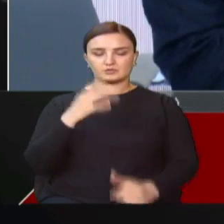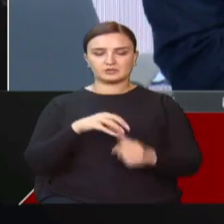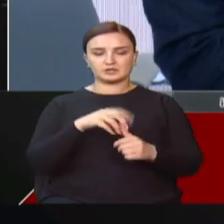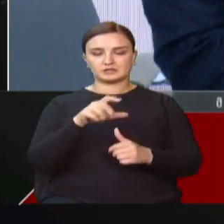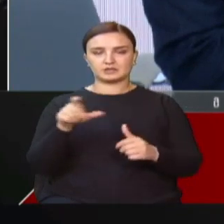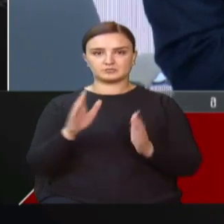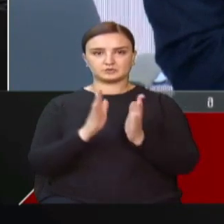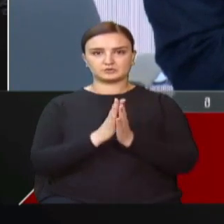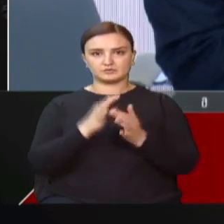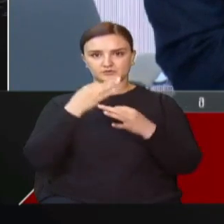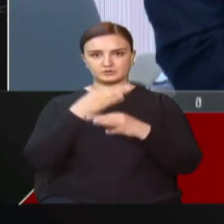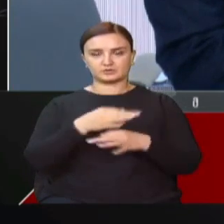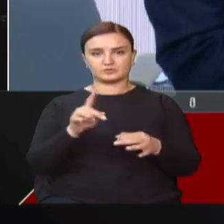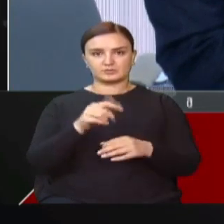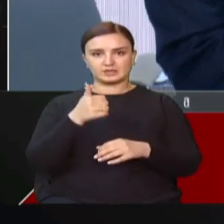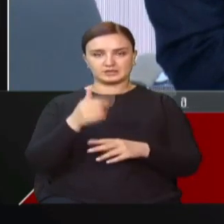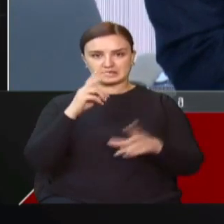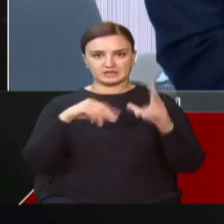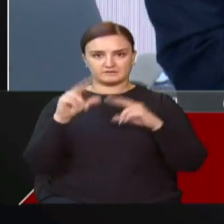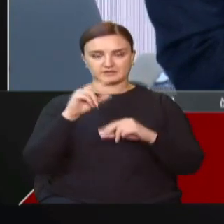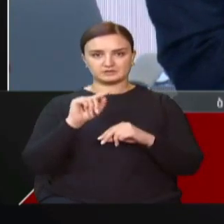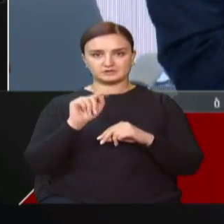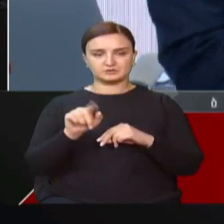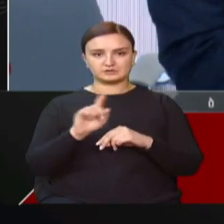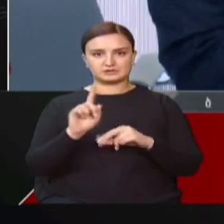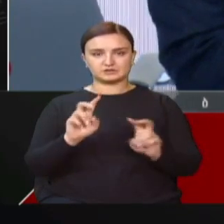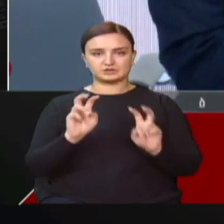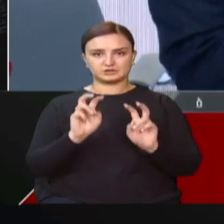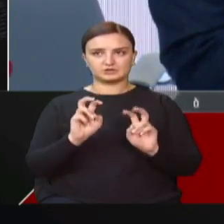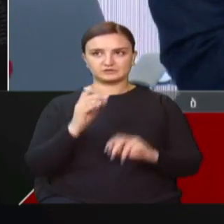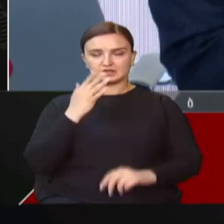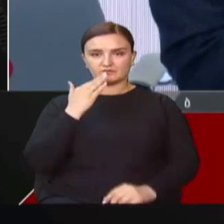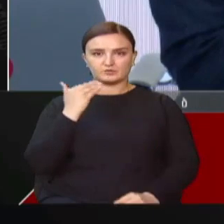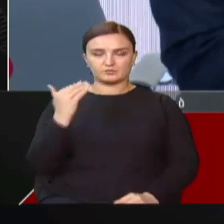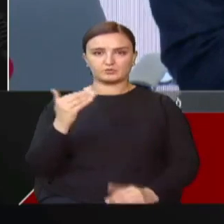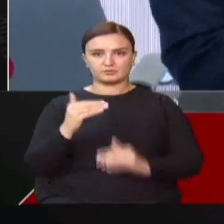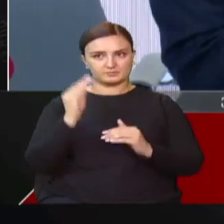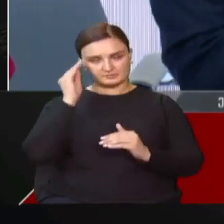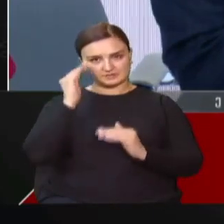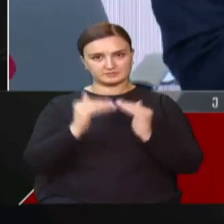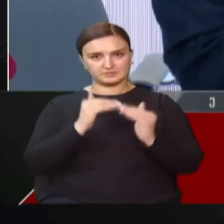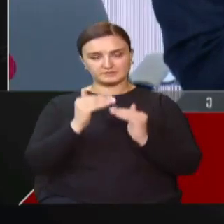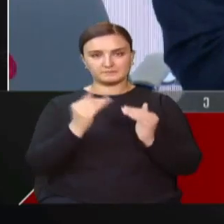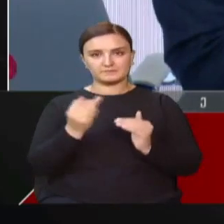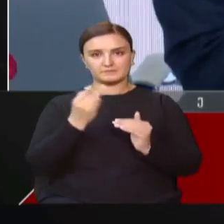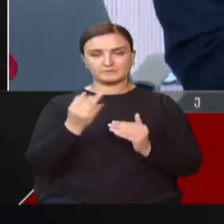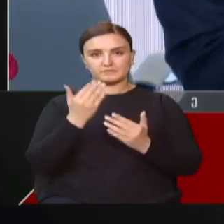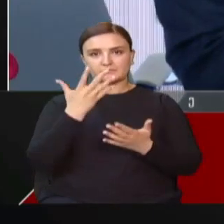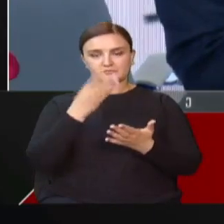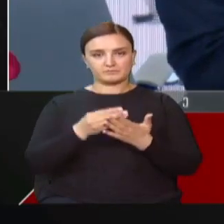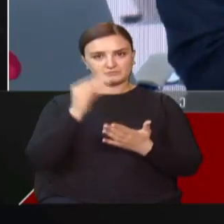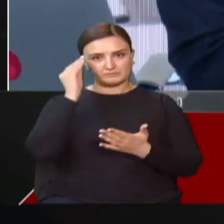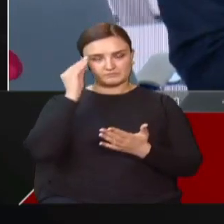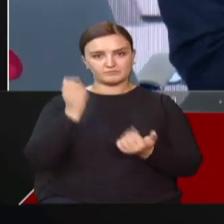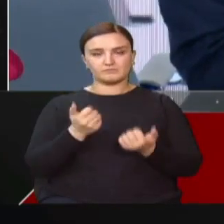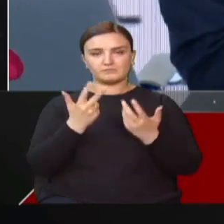თხოვნით მიმართა, რომ კარგად გაითვალისწინონ რას ნიშნავს ევროპული პერსპექტივა. მაინტერესებს თქვენი შეფასება,